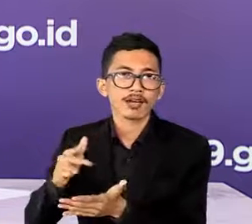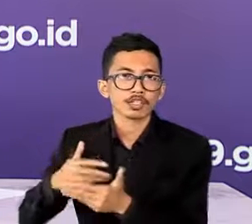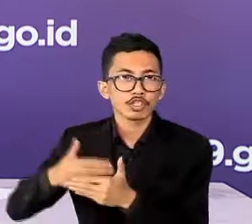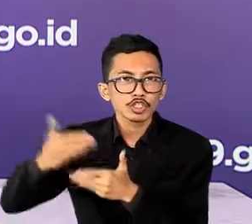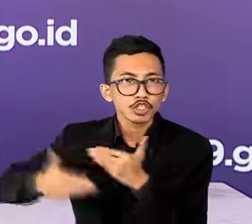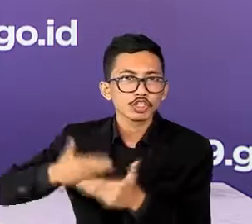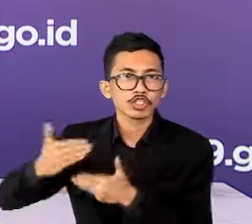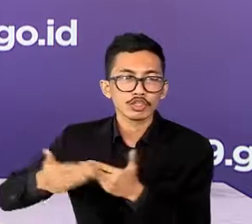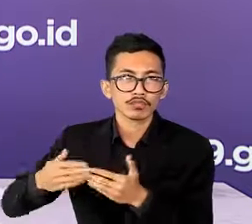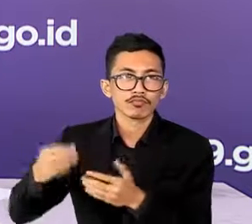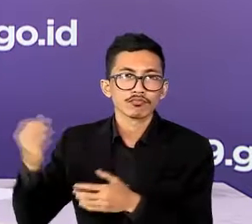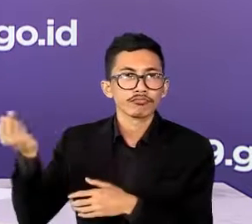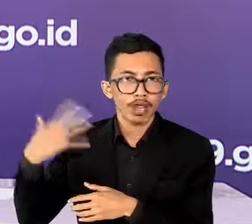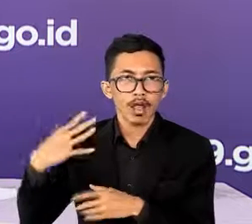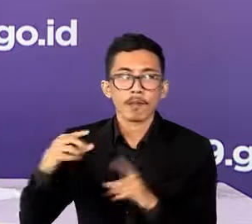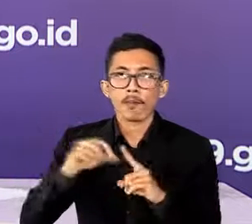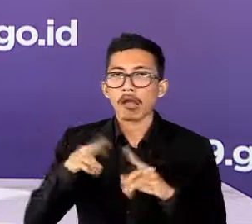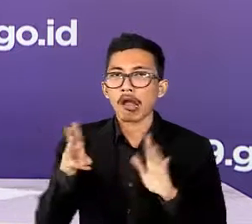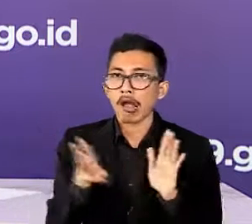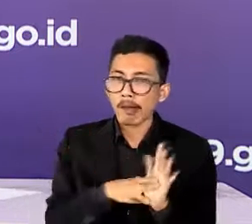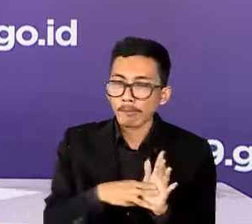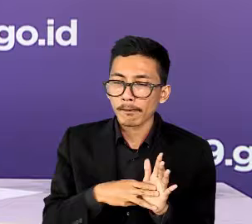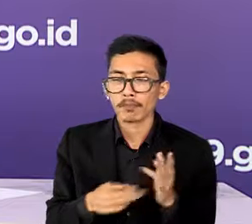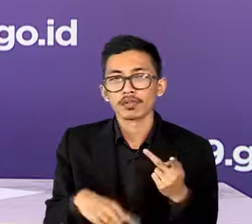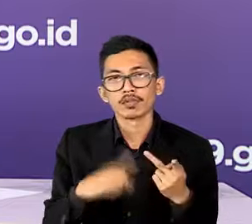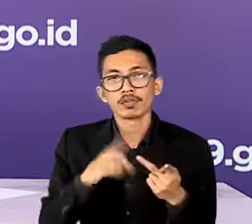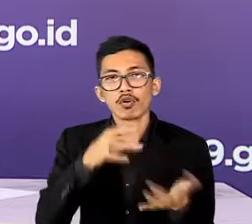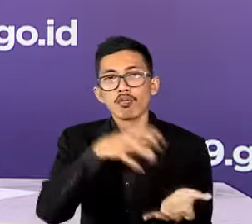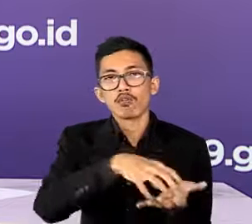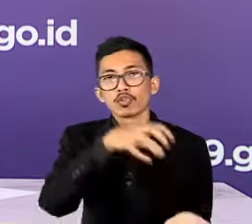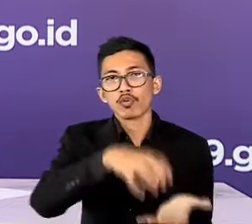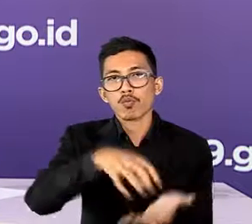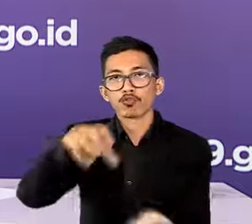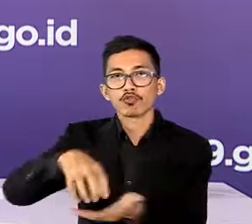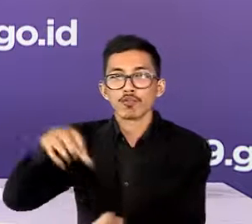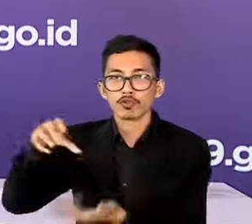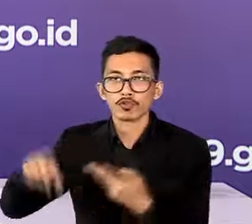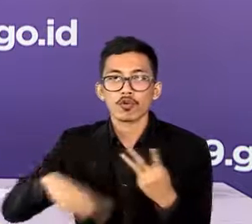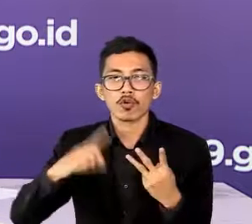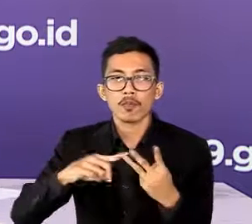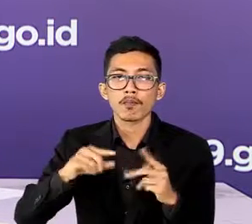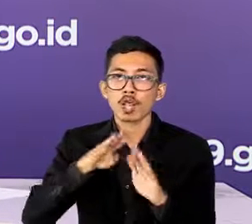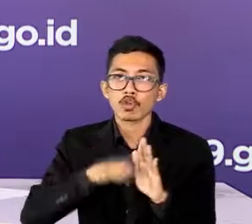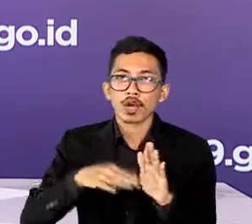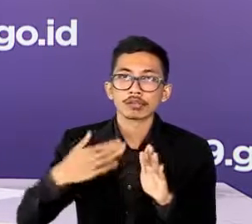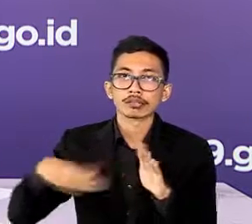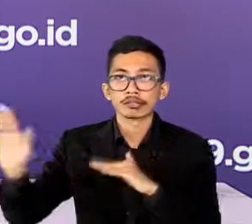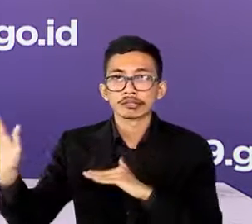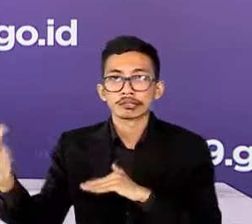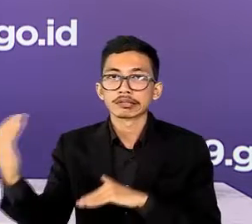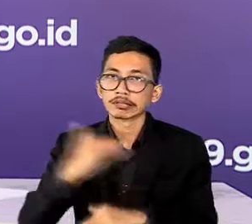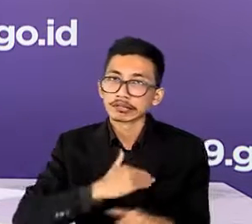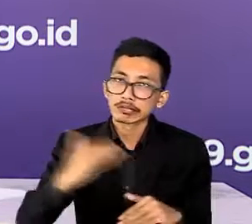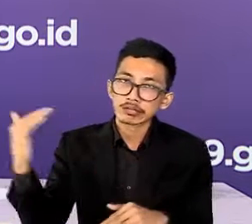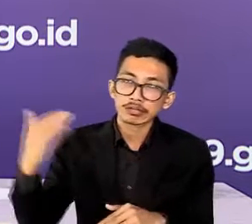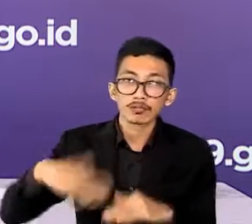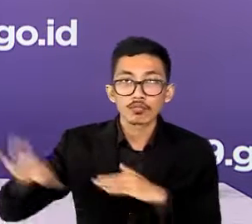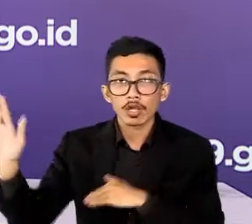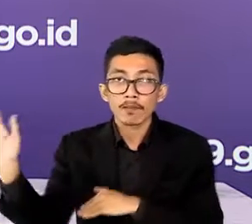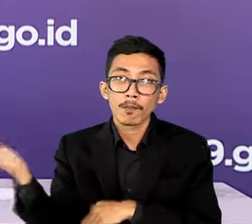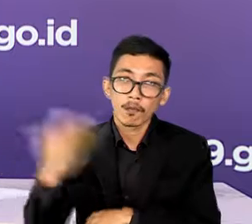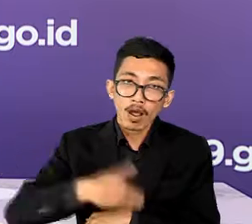seperti penerapan ppkm optimalisasi posko dan pengaturan pelaku perjalanan untuk mencegah penularan di